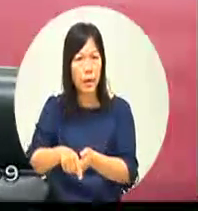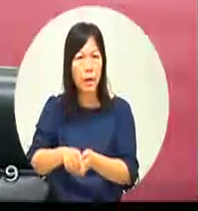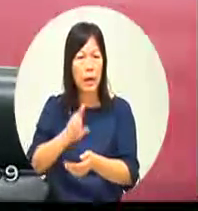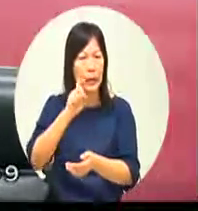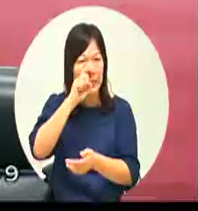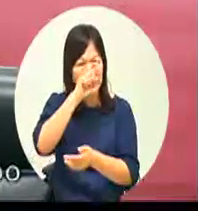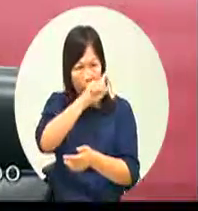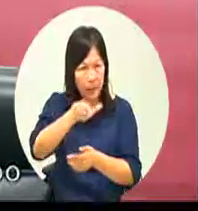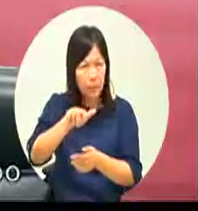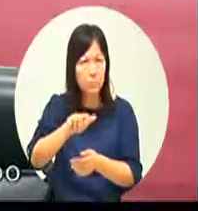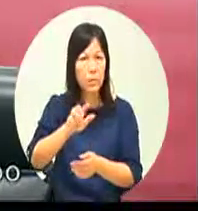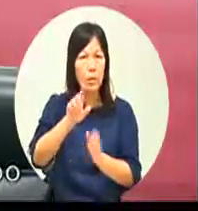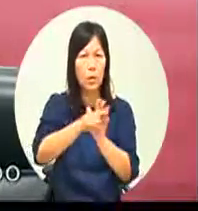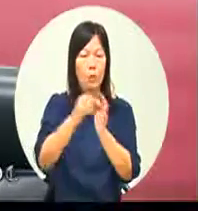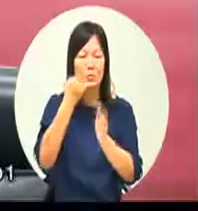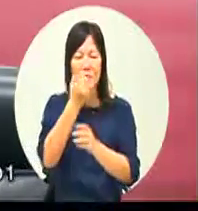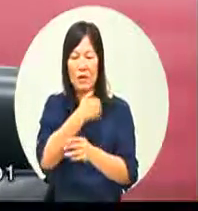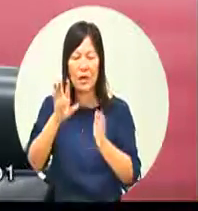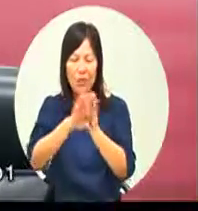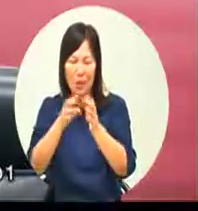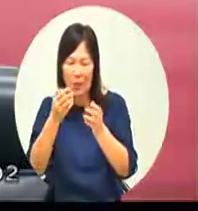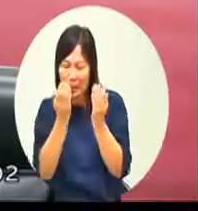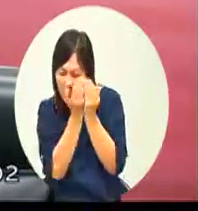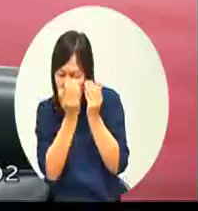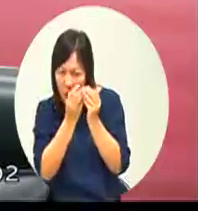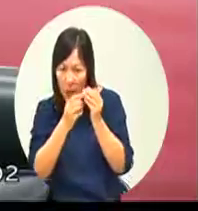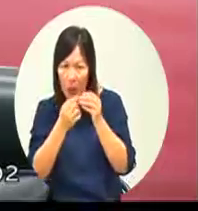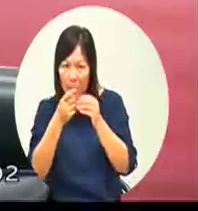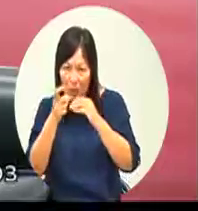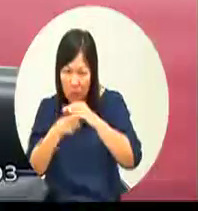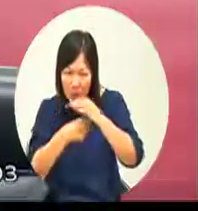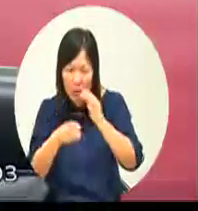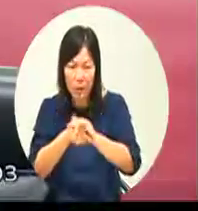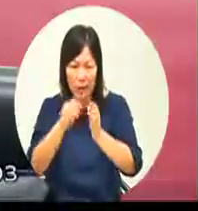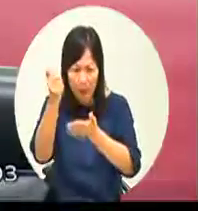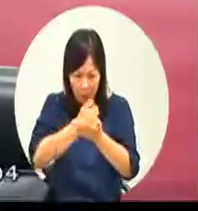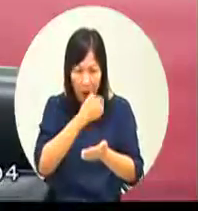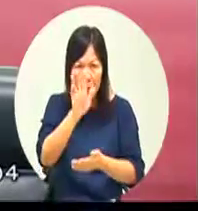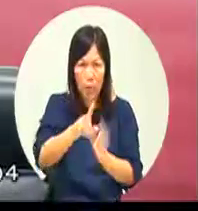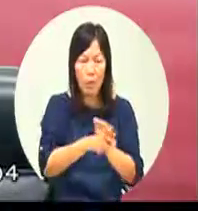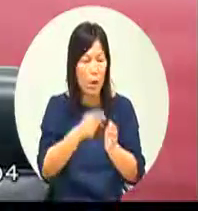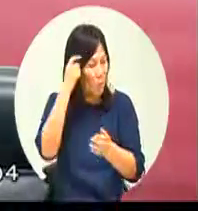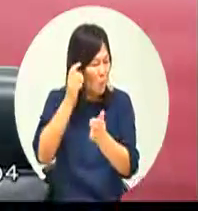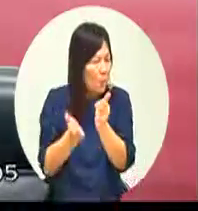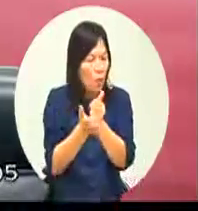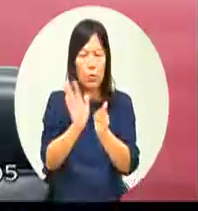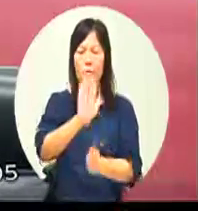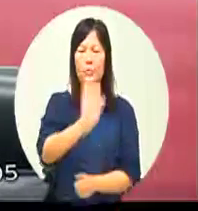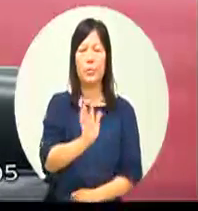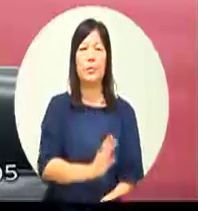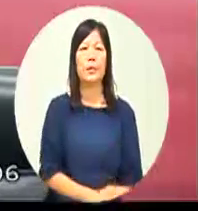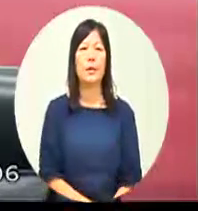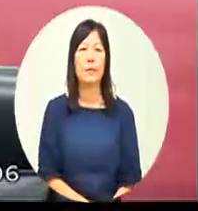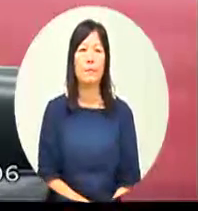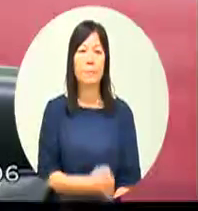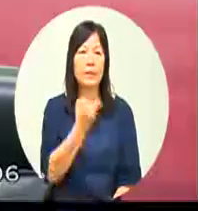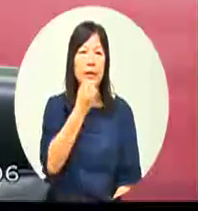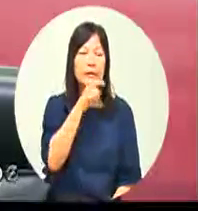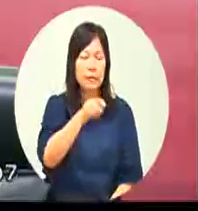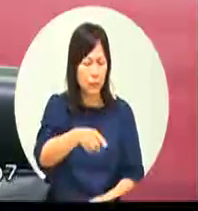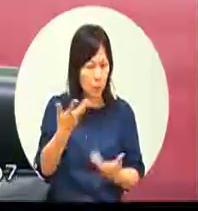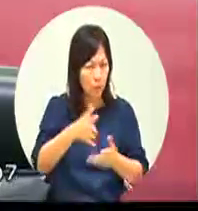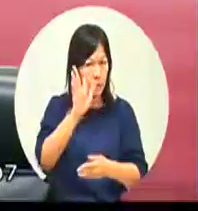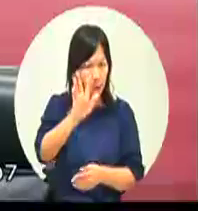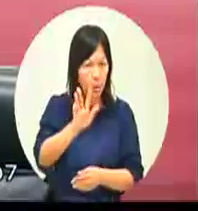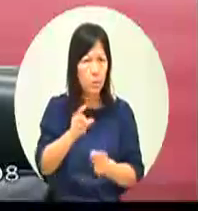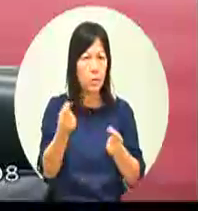有为对外县市讨债，对不对？有，好，那嘛无鼓励安尼哦，好。但是现在出到一个问题是，它